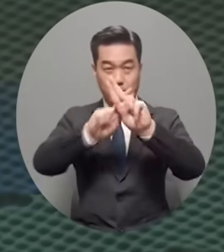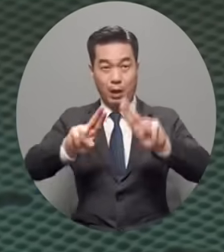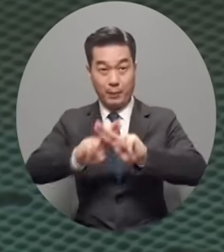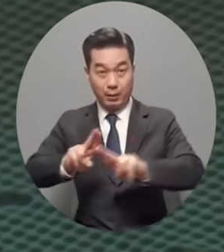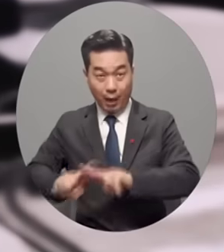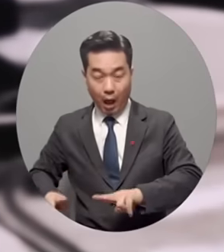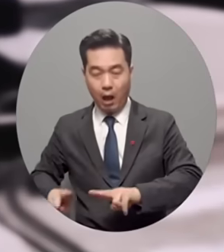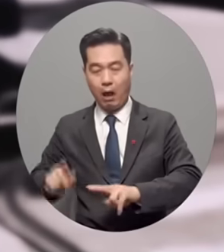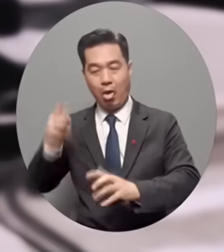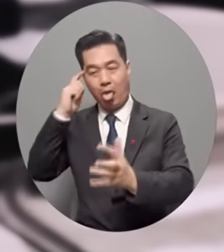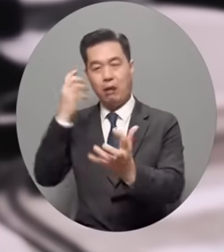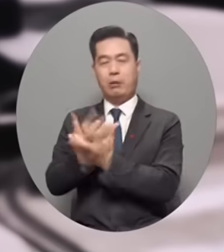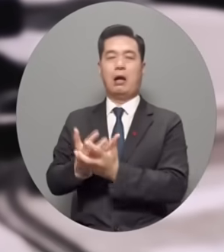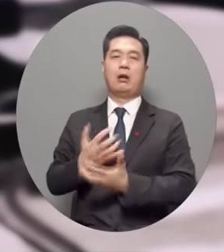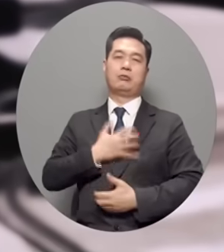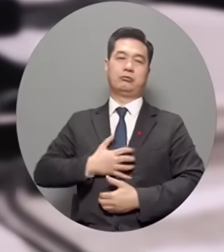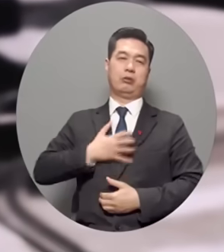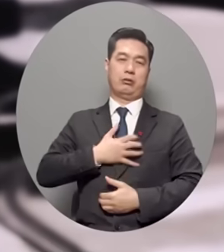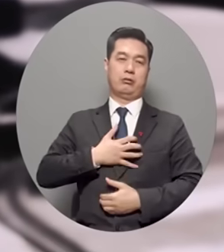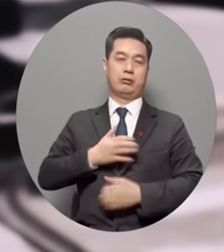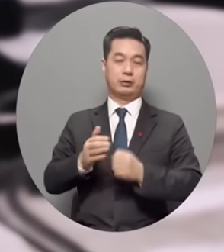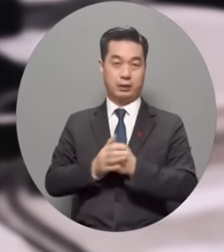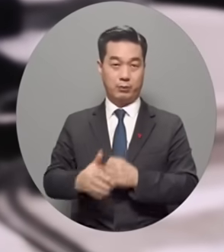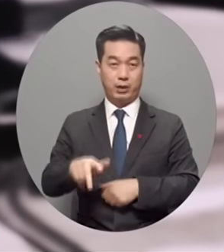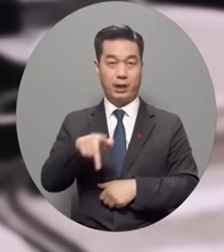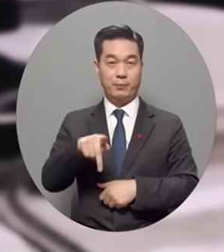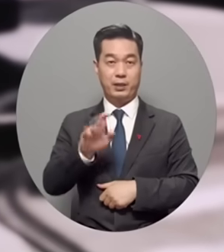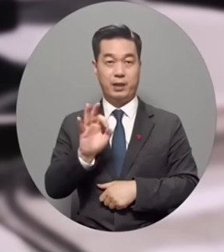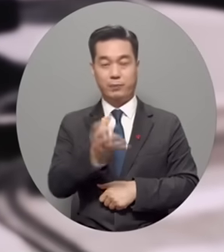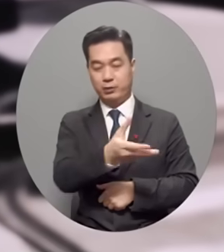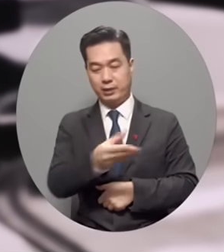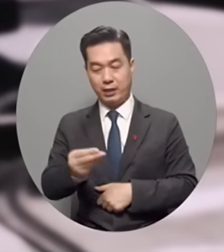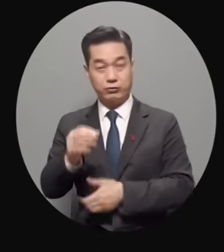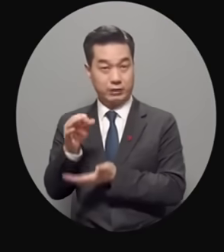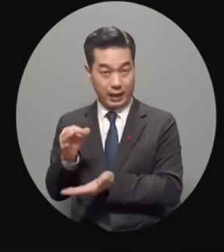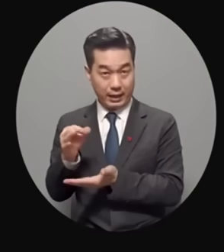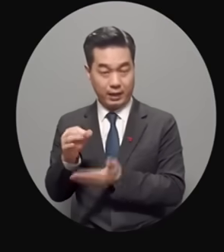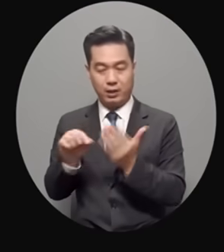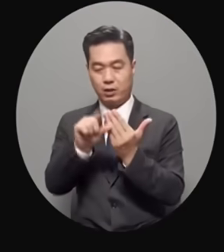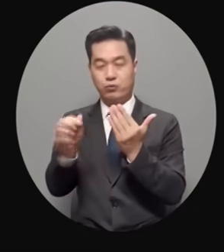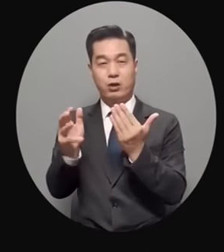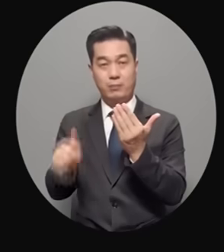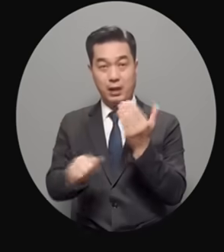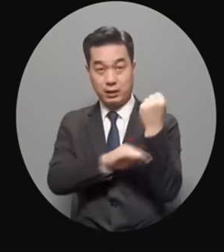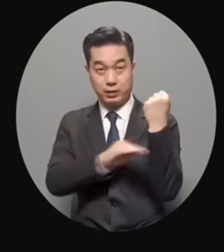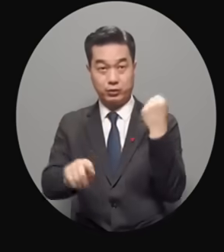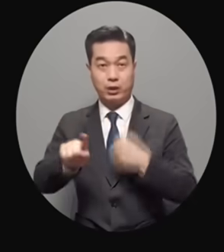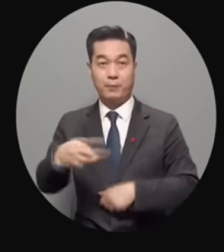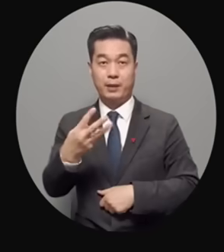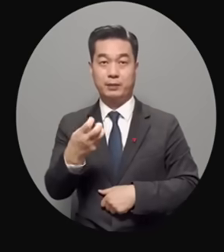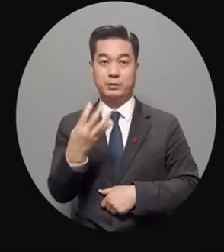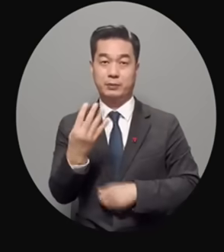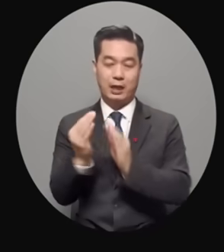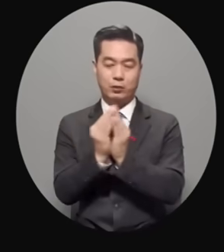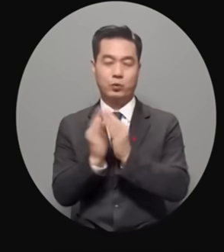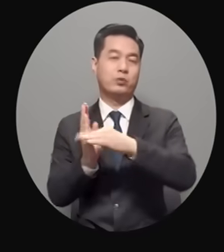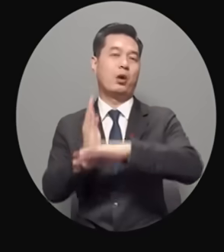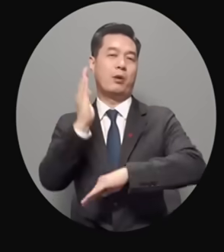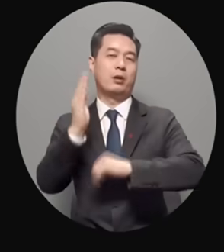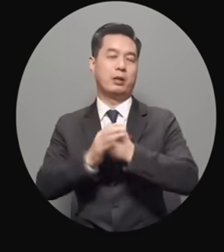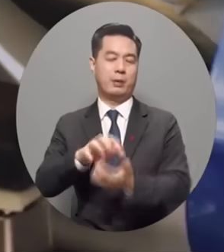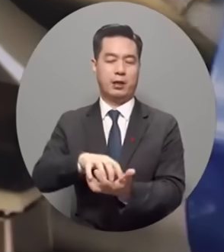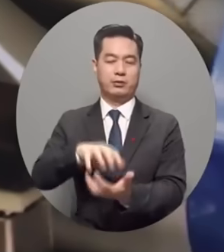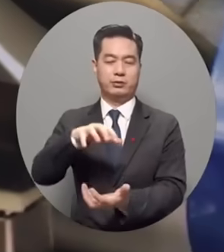크다라고. 금융권에 쌓인 부동산 PF 대출 잔액은 지난 9월 말 기준 134조 원을 넘기면서 증가세를